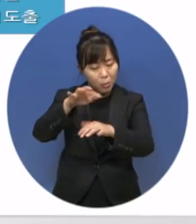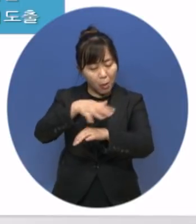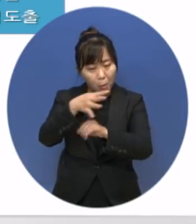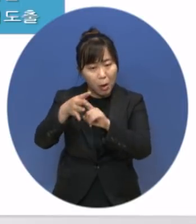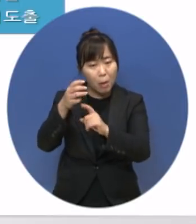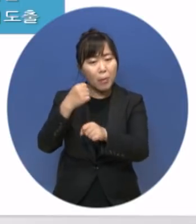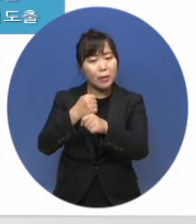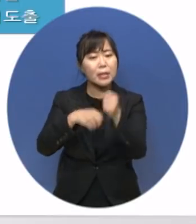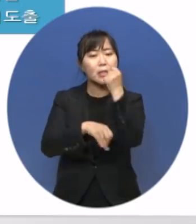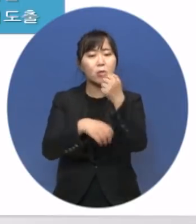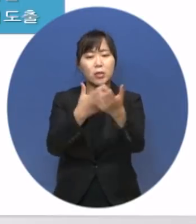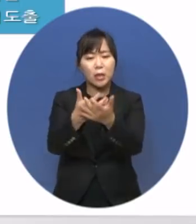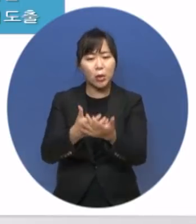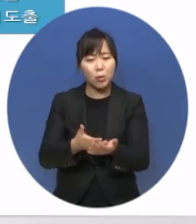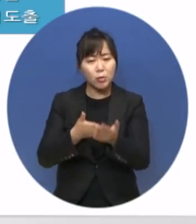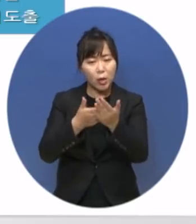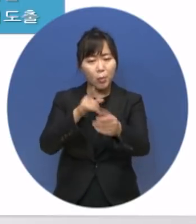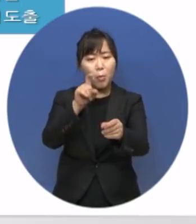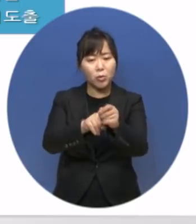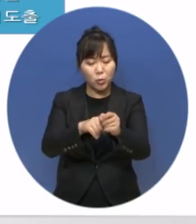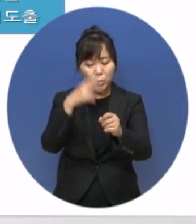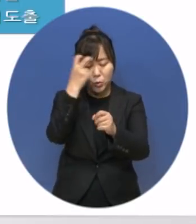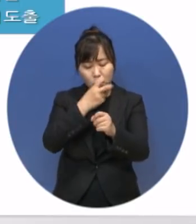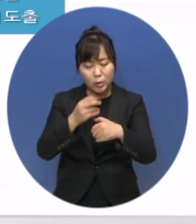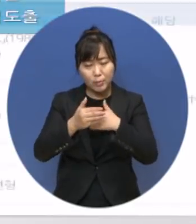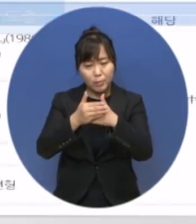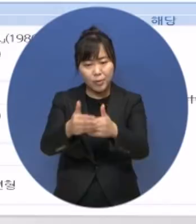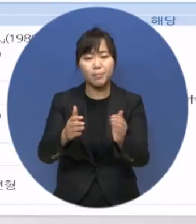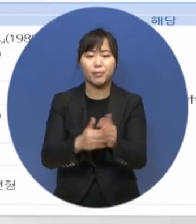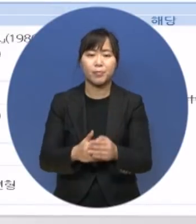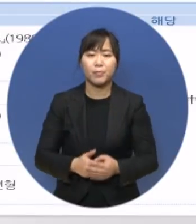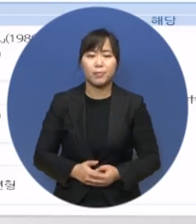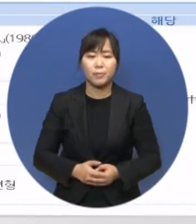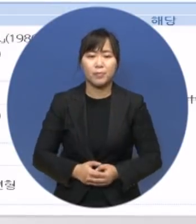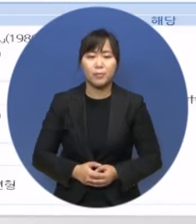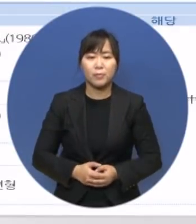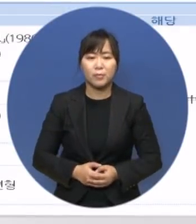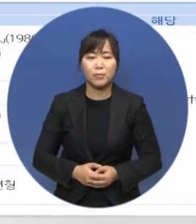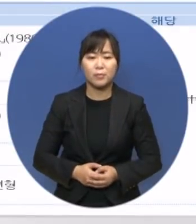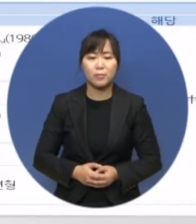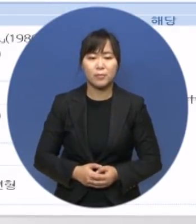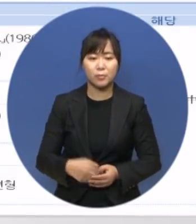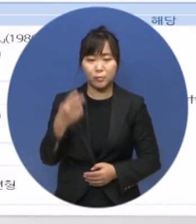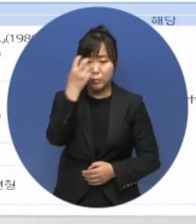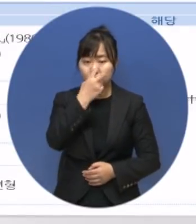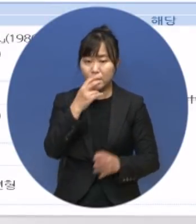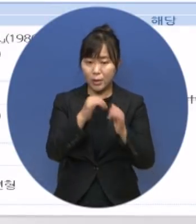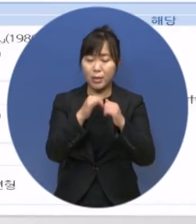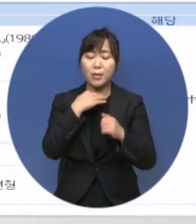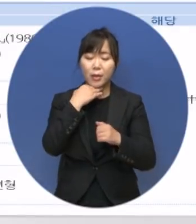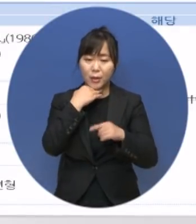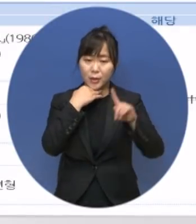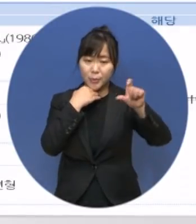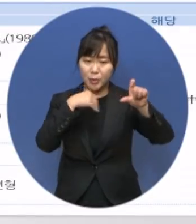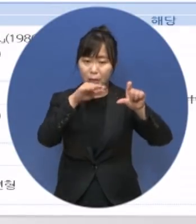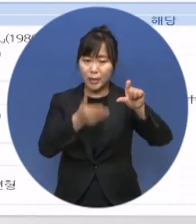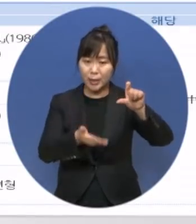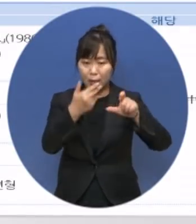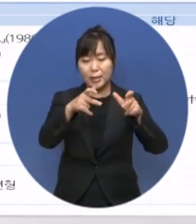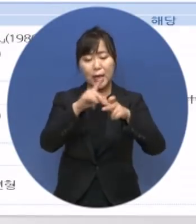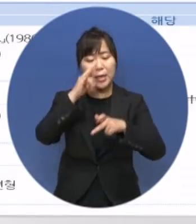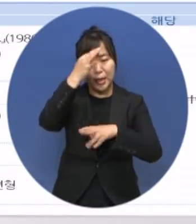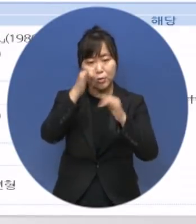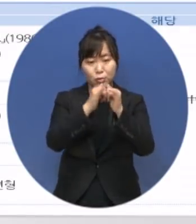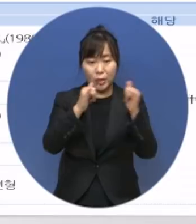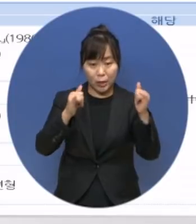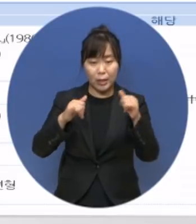있는 기초 자료 제공을 목적으로 조사를 진행하였습니다. 조사 대상은 만 15세 이상의